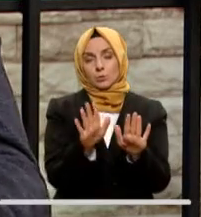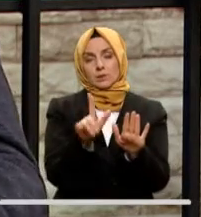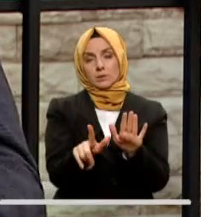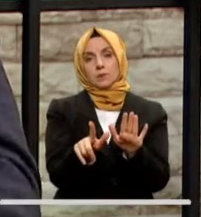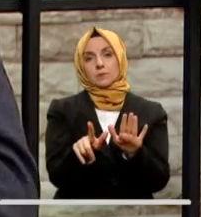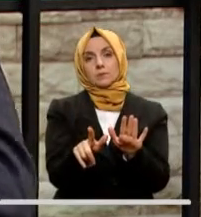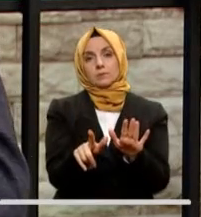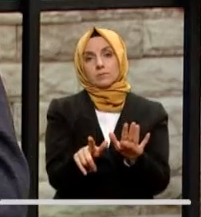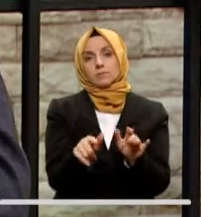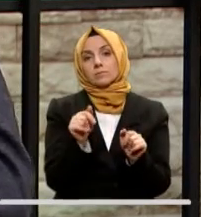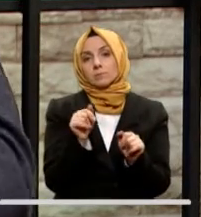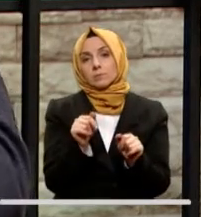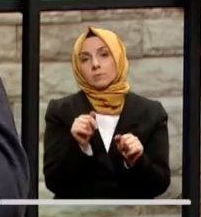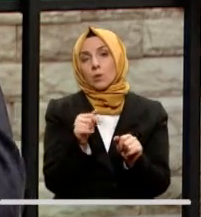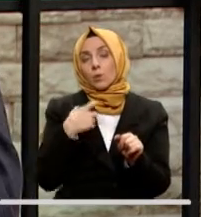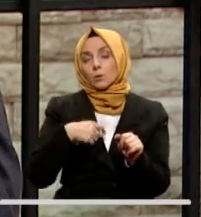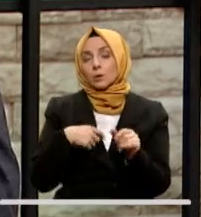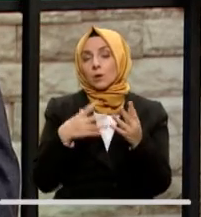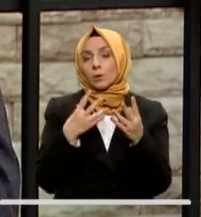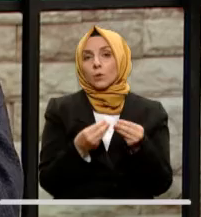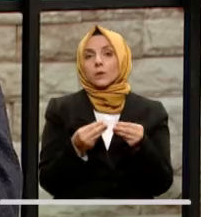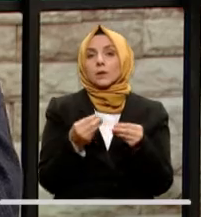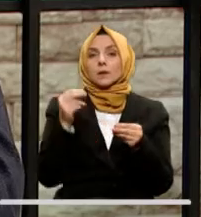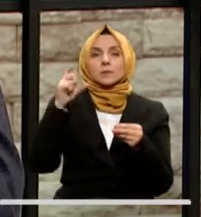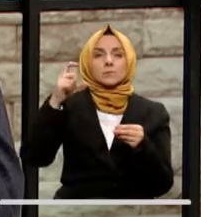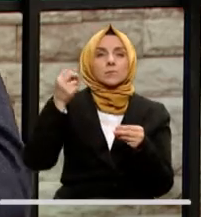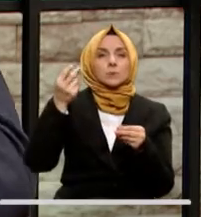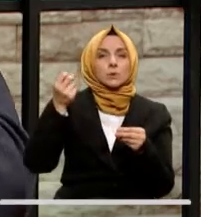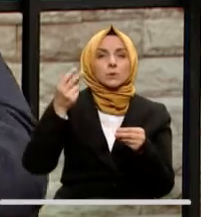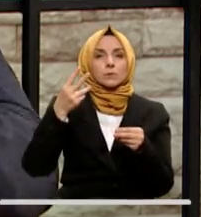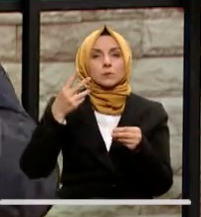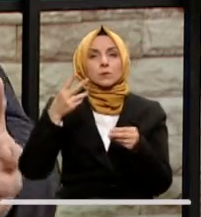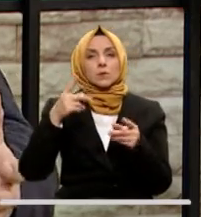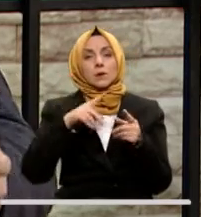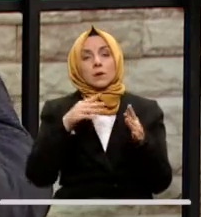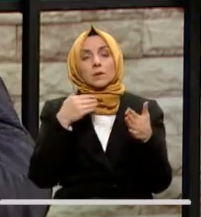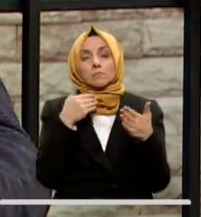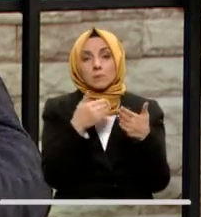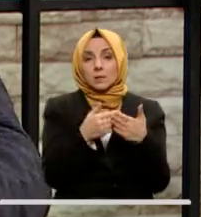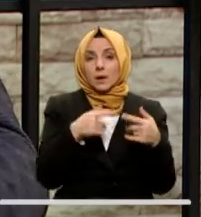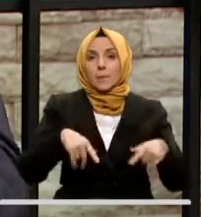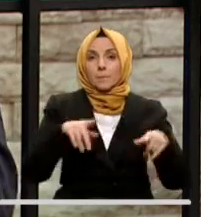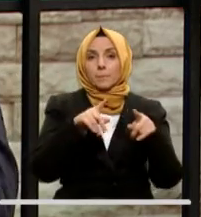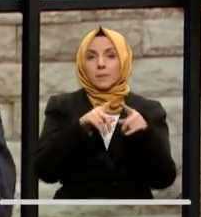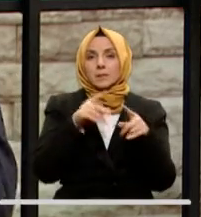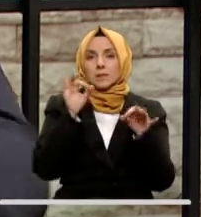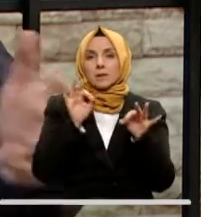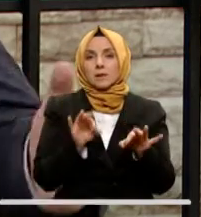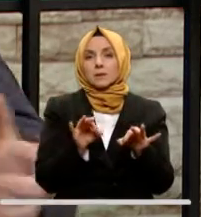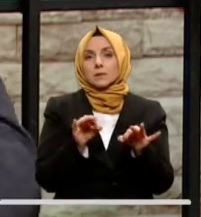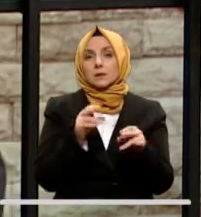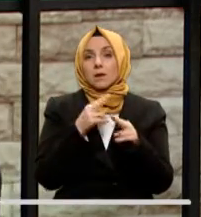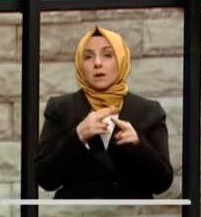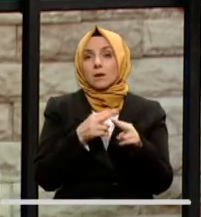arz edebilelim özellikle pandemi den Pendik'e kadar artık bir sene anonsları bitirmiştik ülkede neredeyse artık